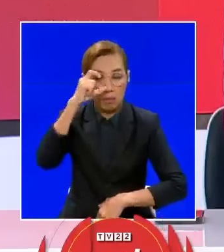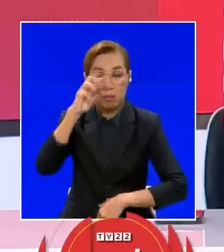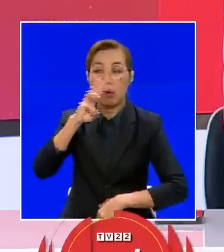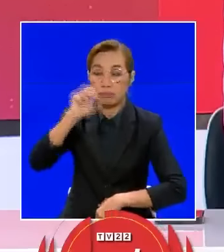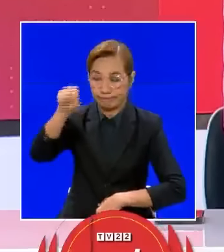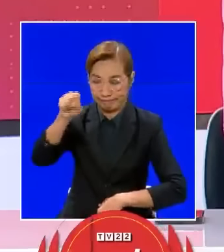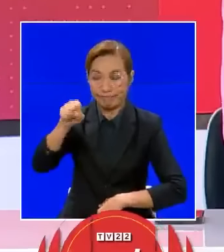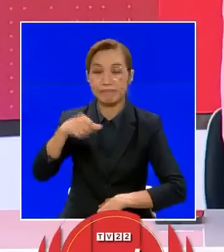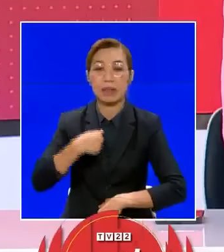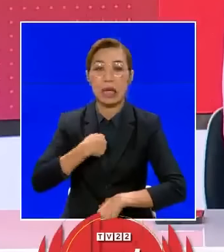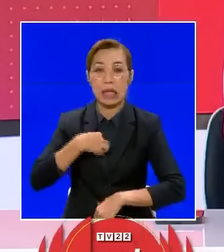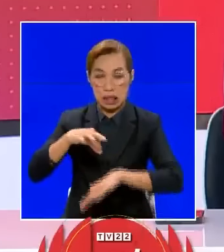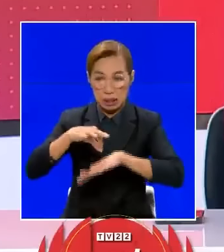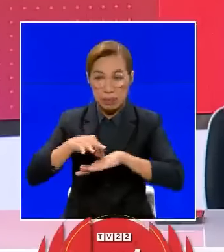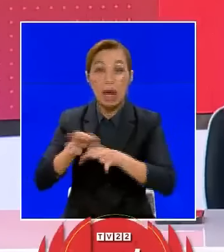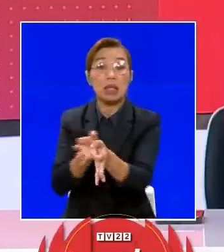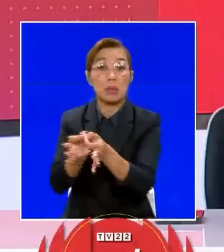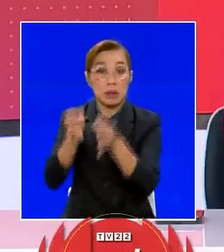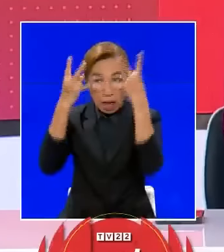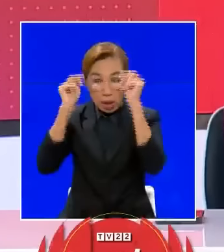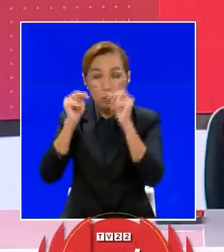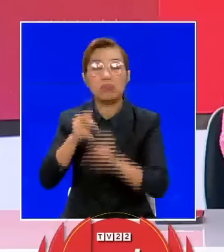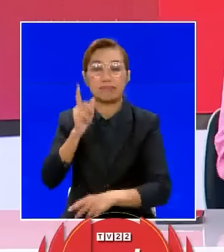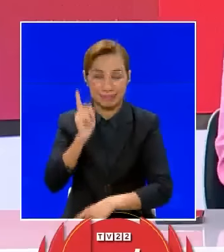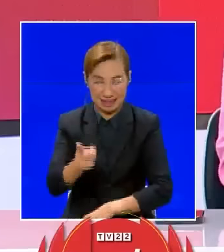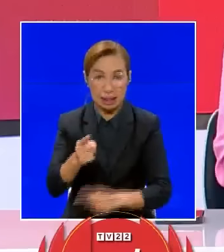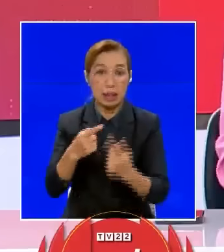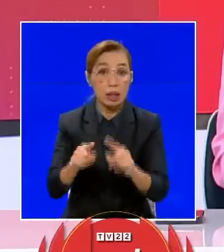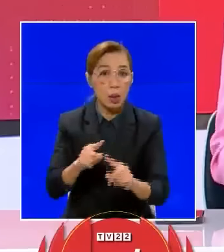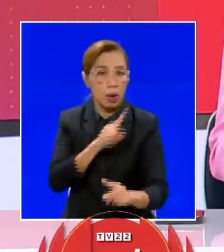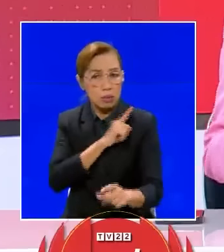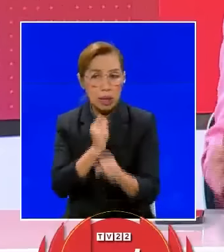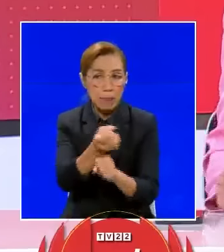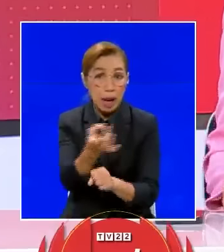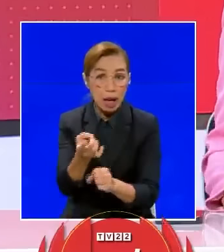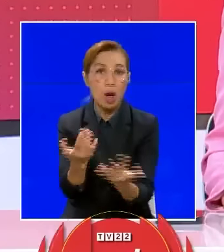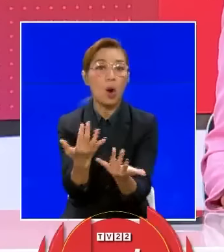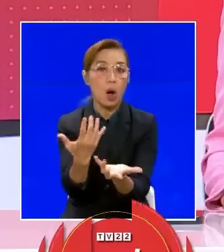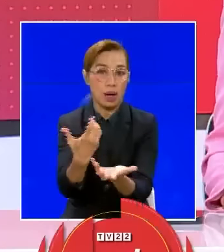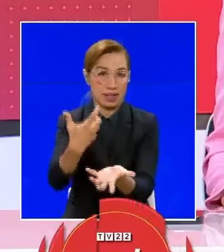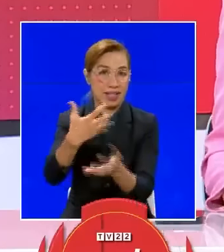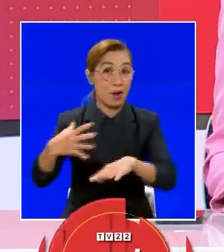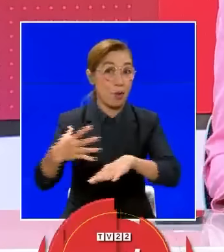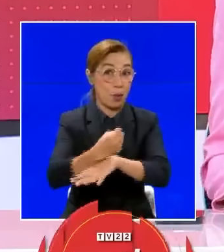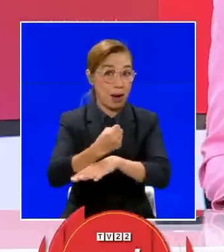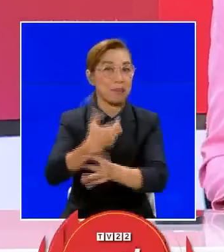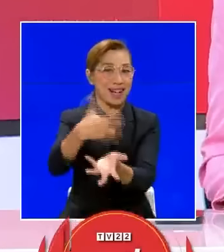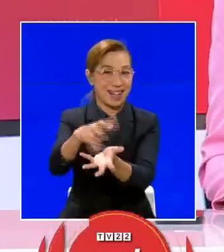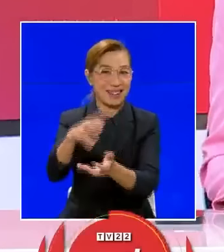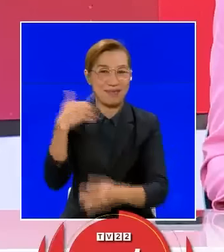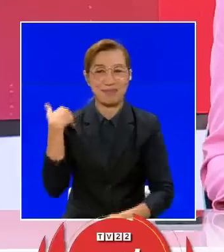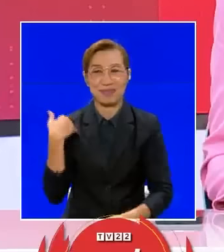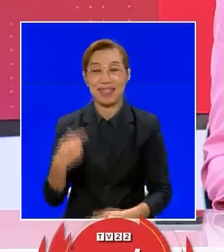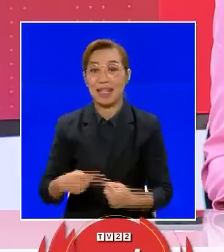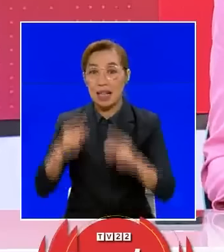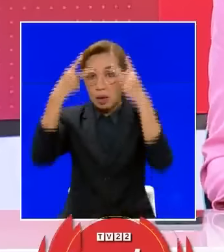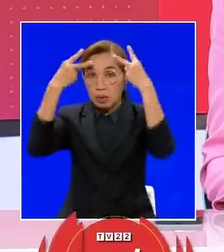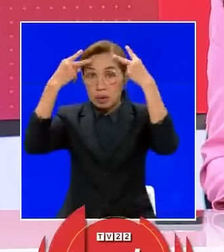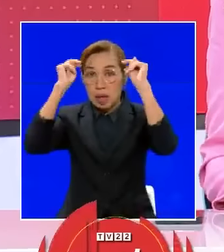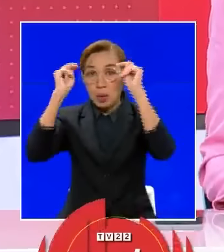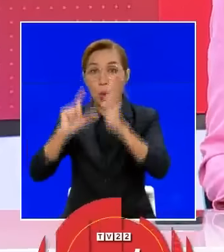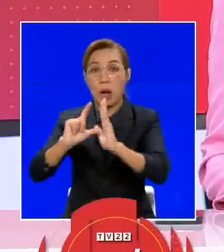แหน่งที่ปรึกษาก็เป็นเรื่องจริงแต่ว่าปัจจะทำอะไรอย่างไรบ้างเดี๋ยวมาตามกันในช่วงการเมืองค่ะ สำหรับรายการนายกแต่